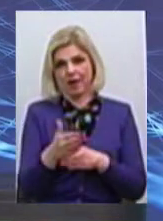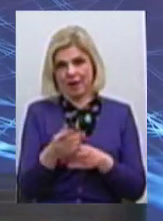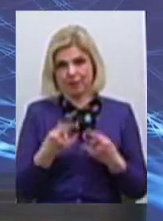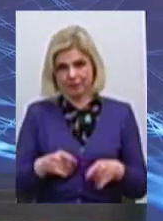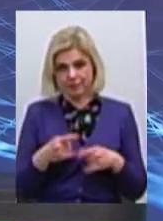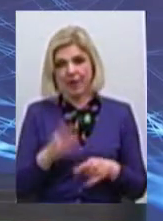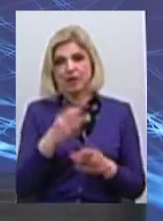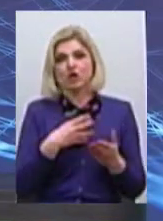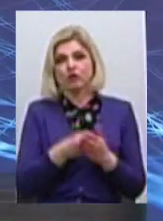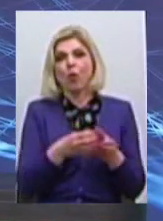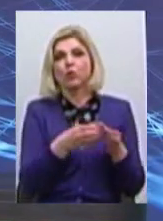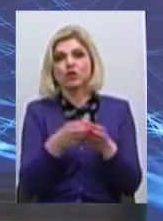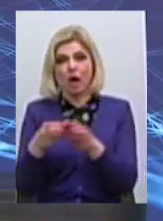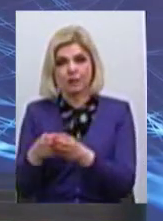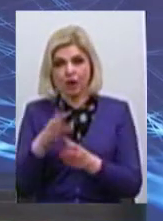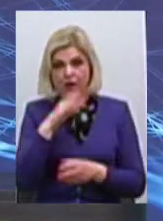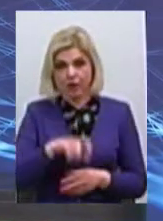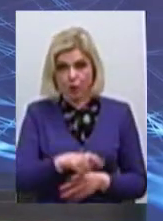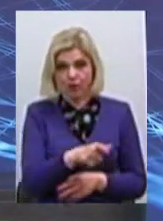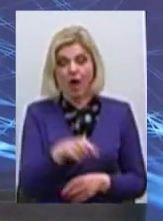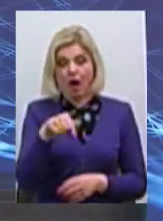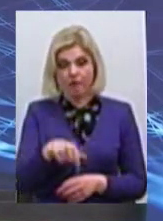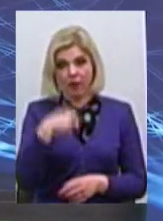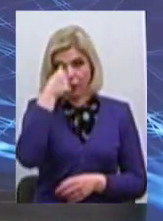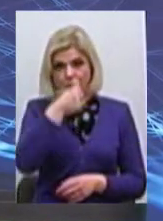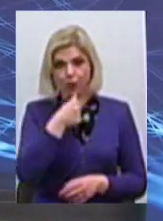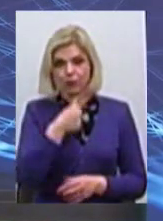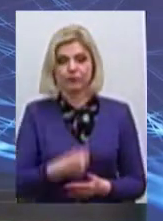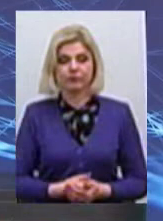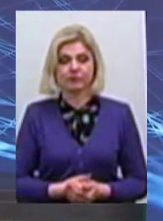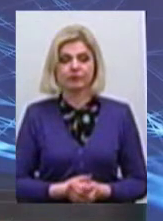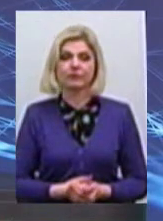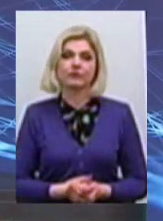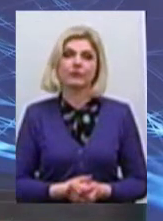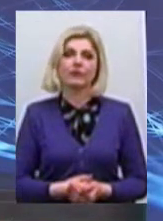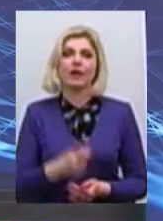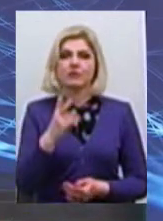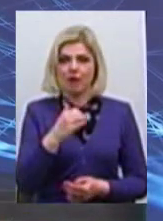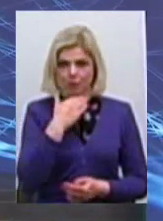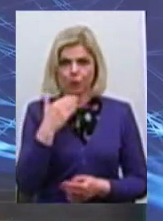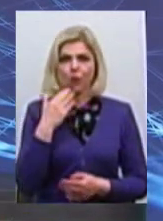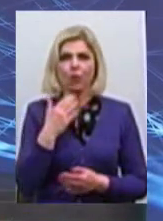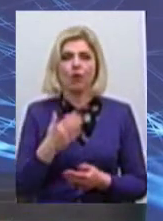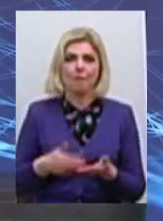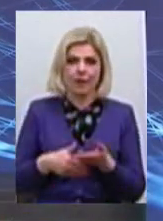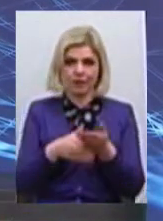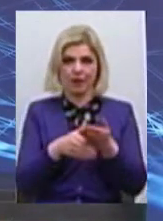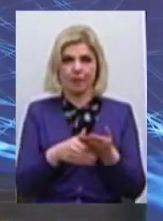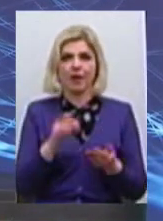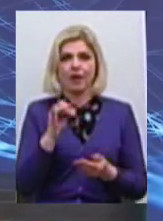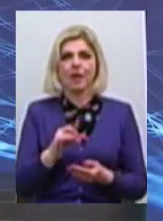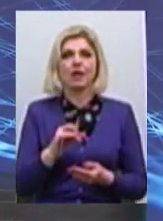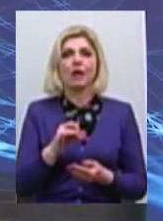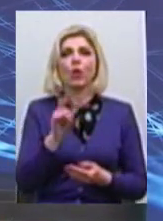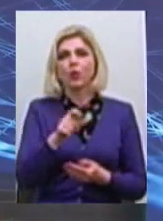своїй ділянці водойм. Цього року за масової підтримки і користувачів